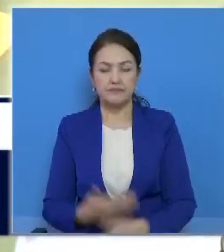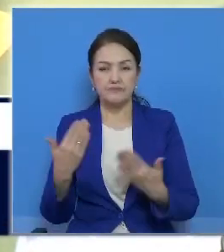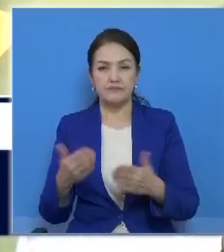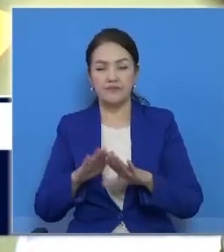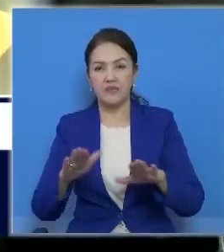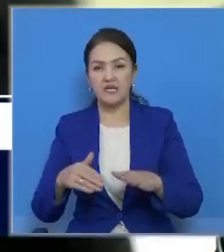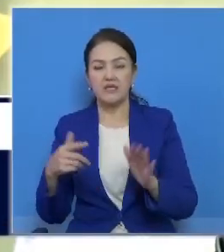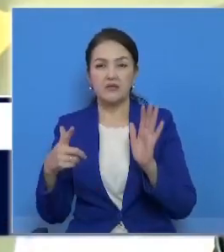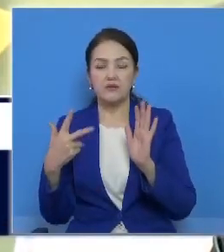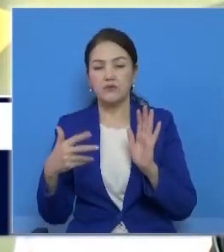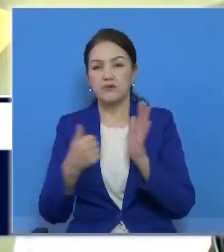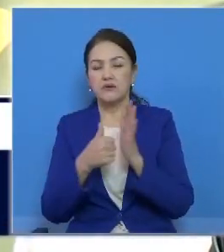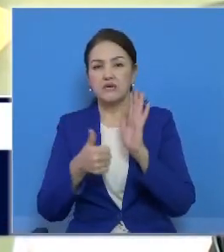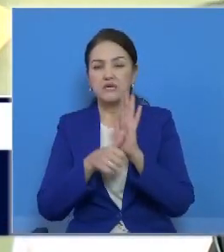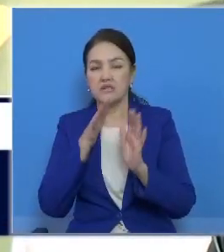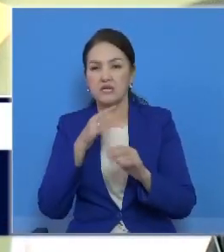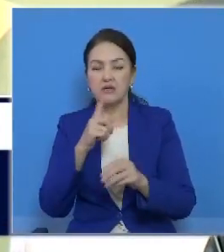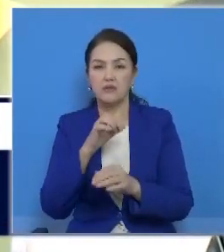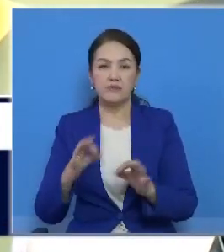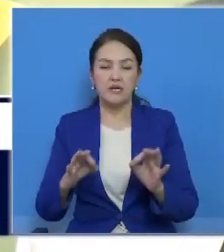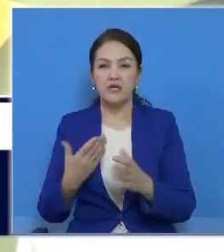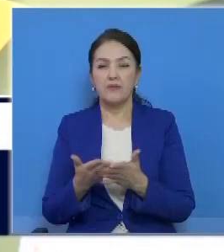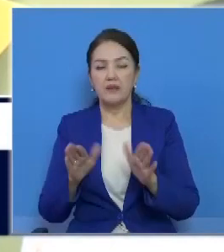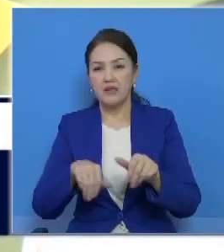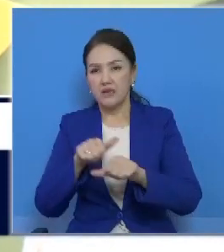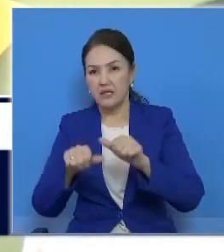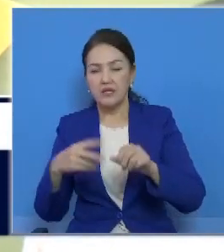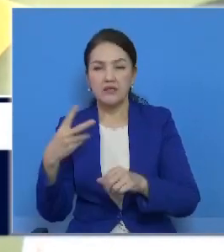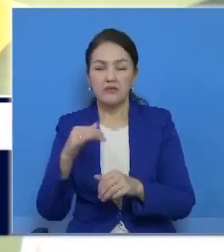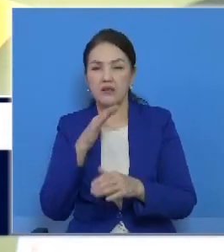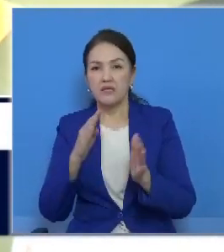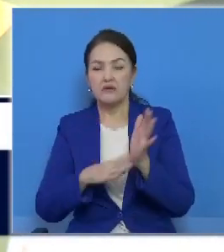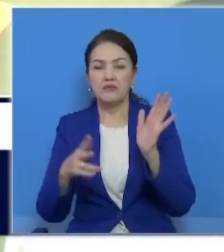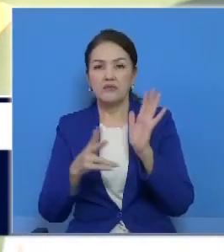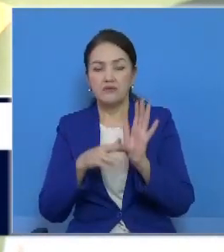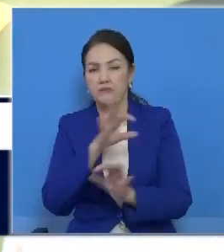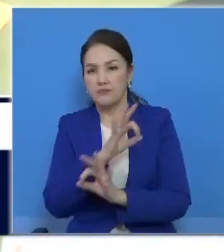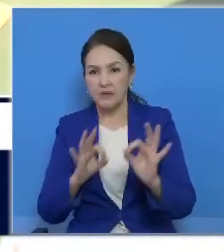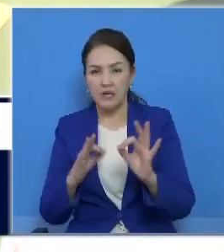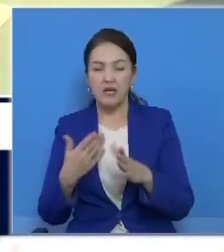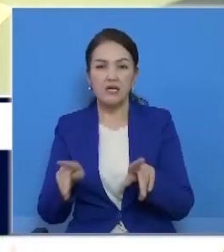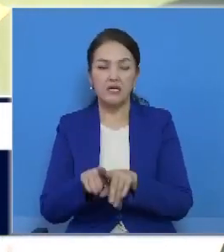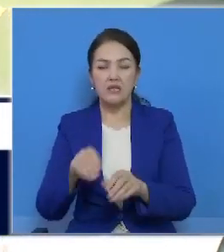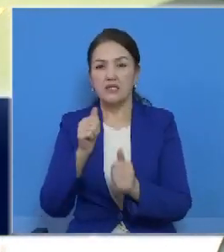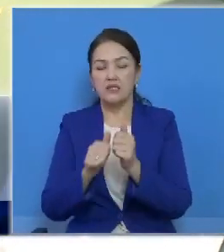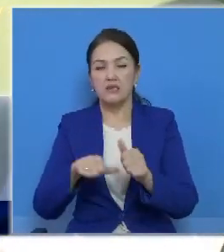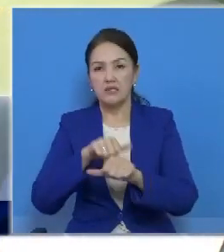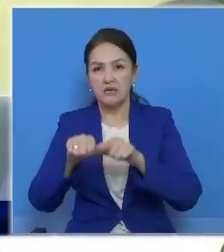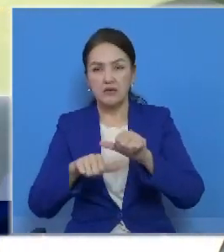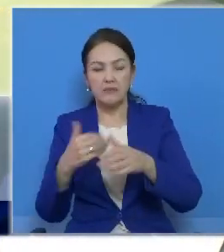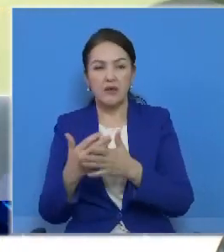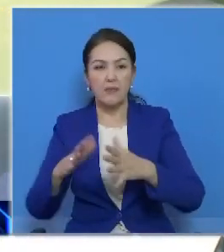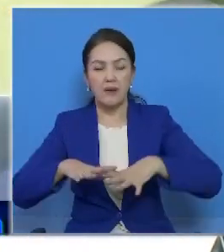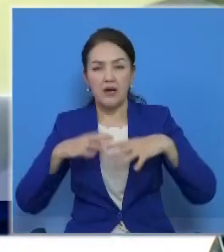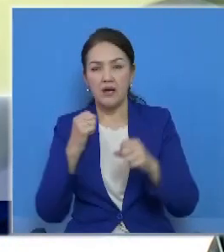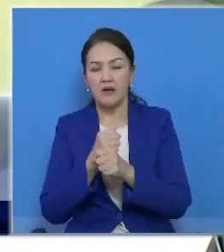сегодня дети от 3 до 6 лет на сто процентов обеспеченные местами в детсадах с двух лет на 98 процентов и такие частные детские сады сыграли